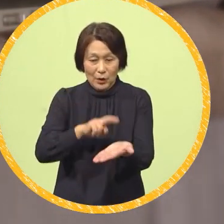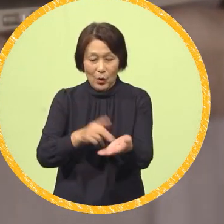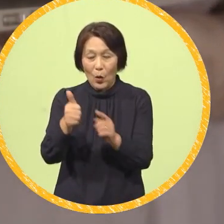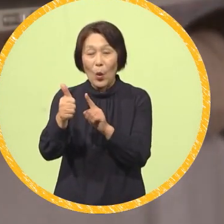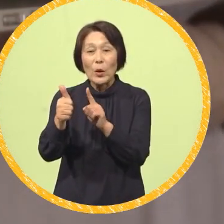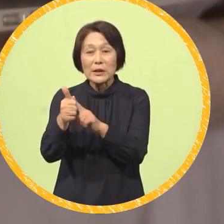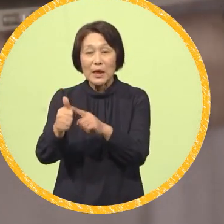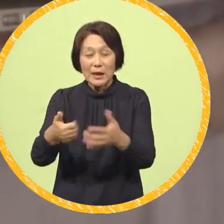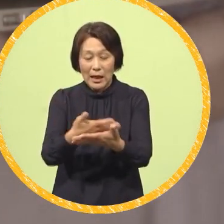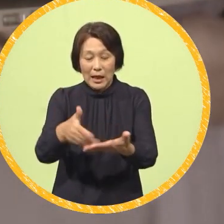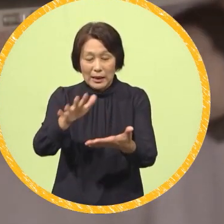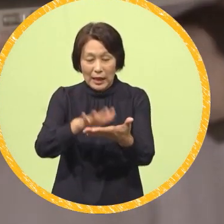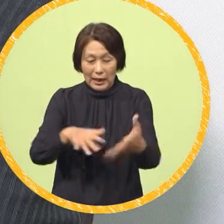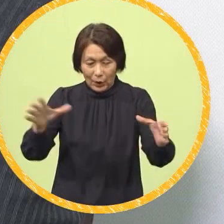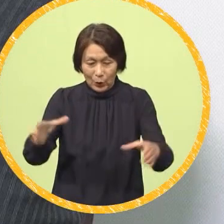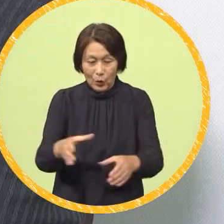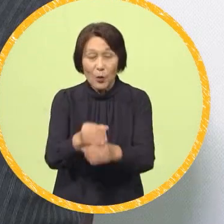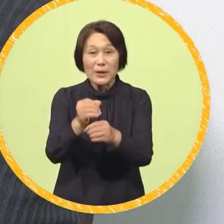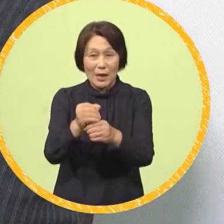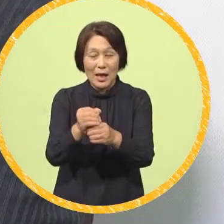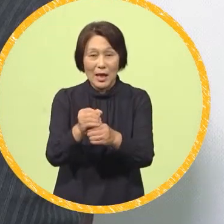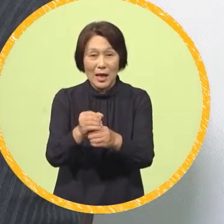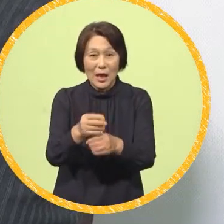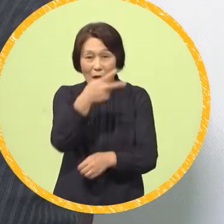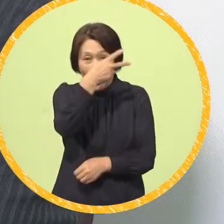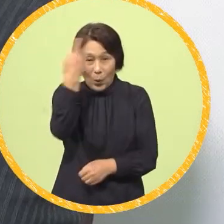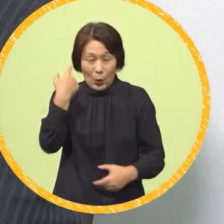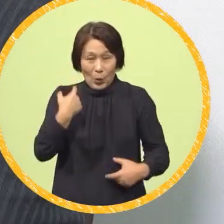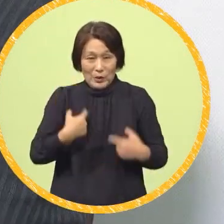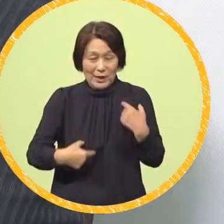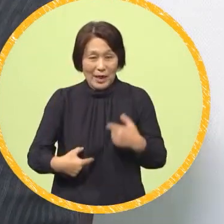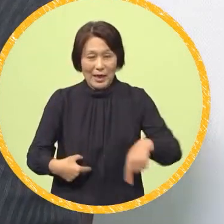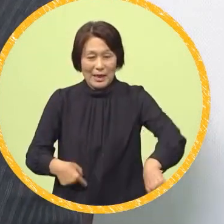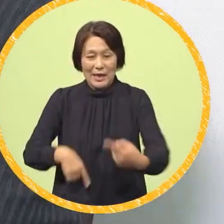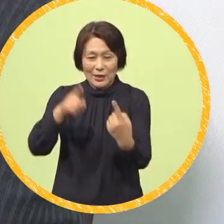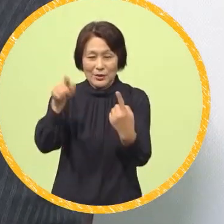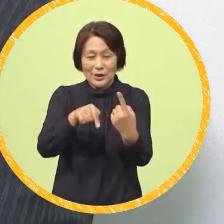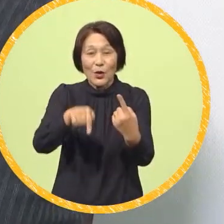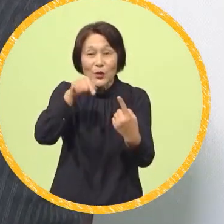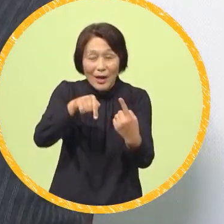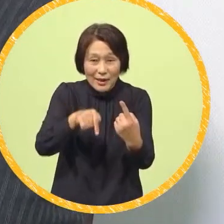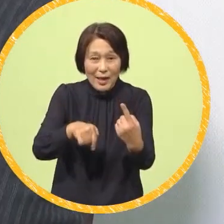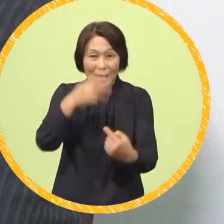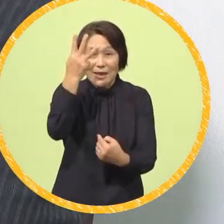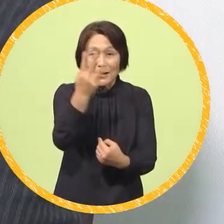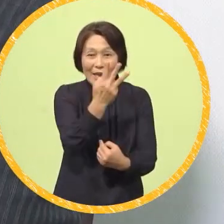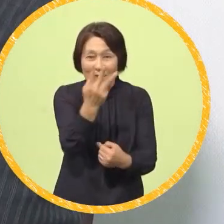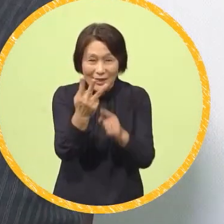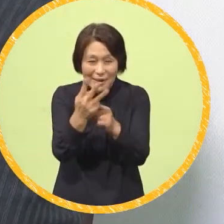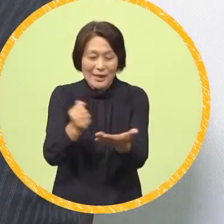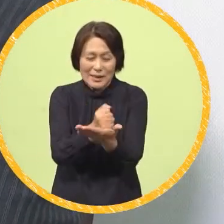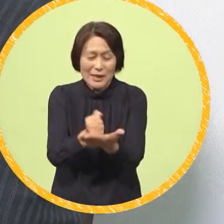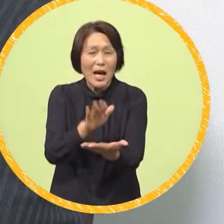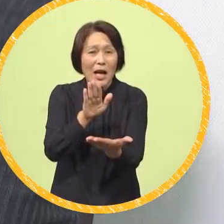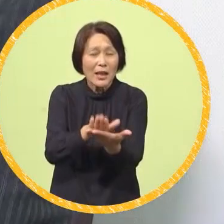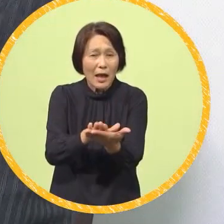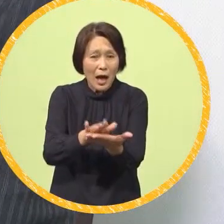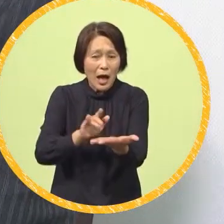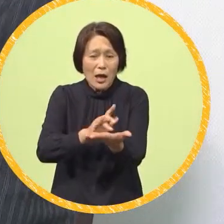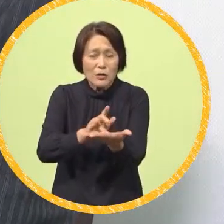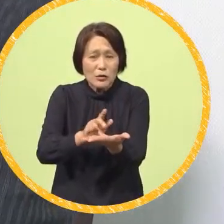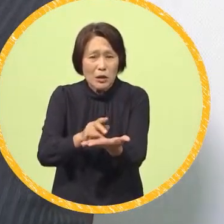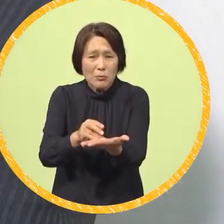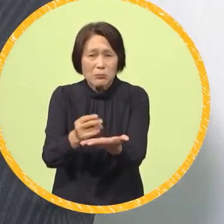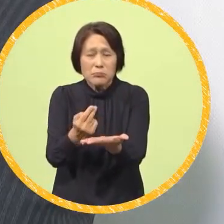統計を取った内容では、高校生100人のうち3人が機会があれば薬物をやってみたい